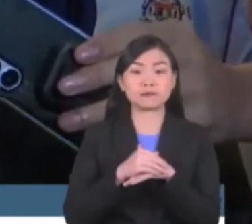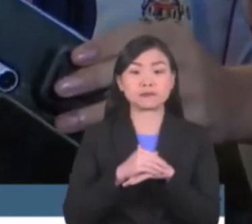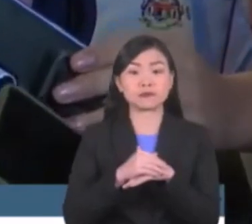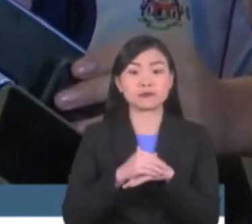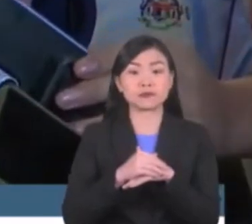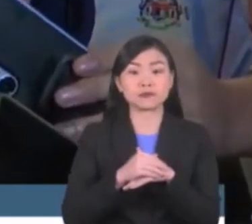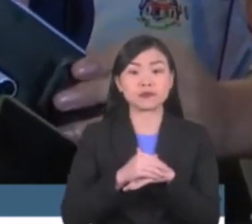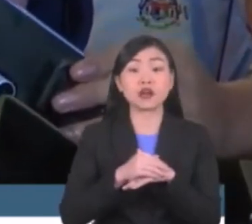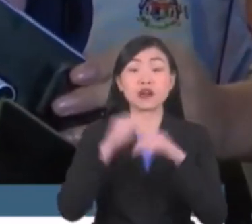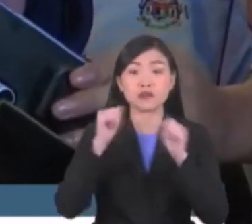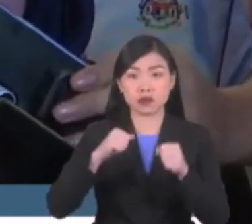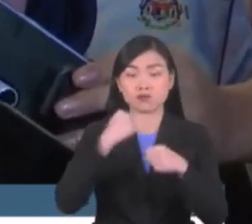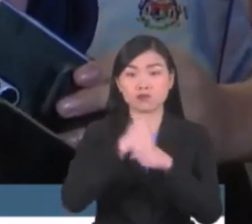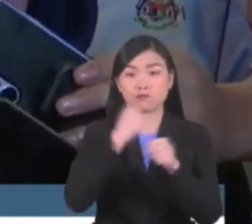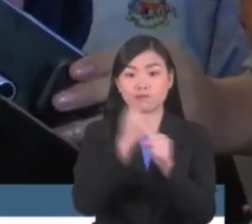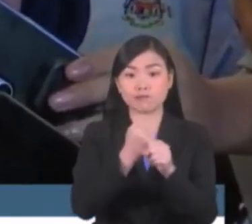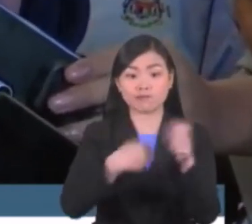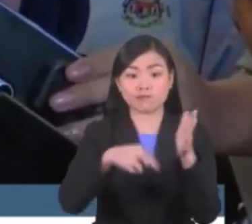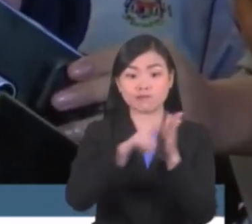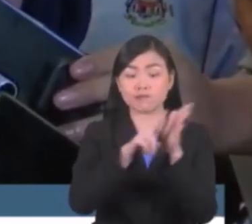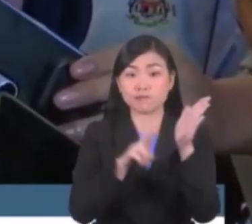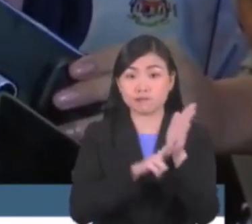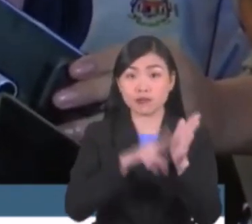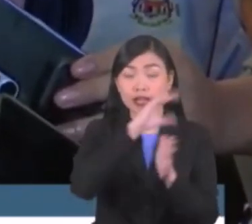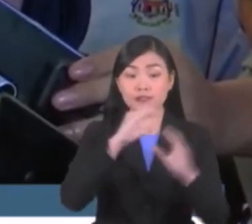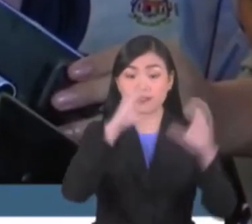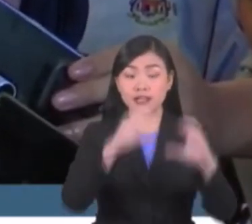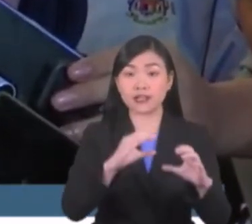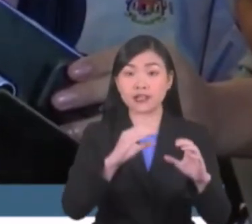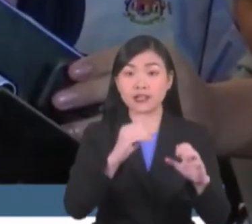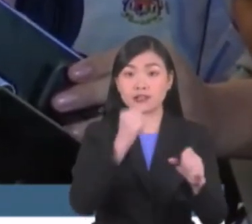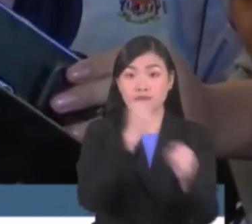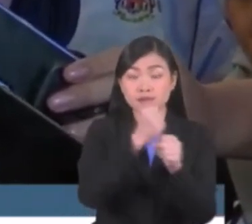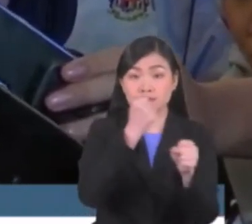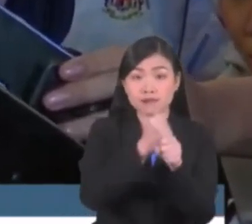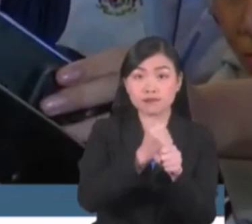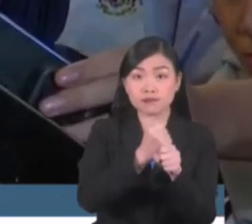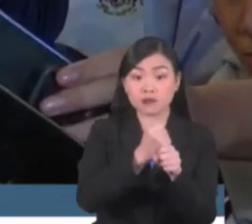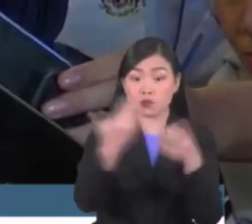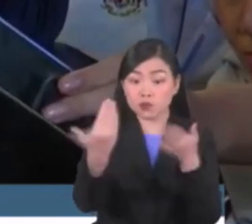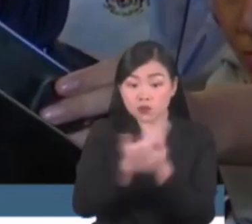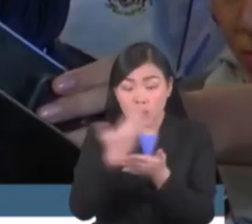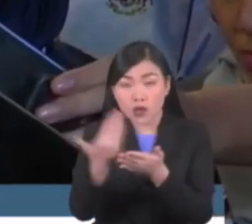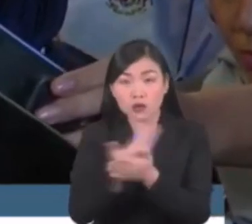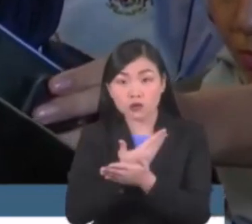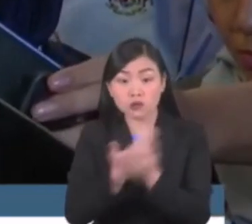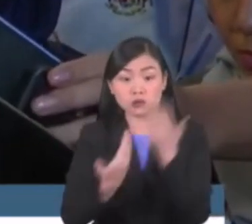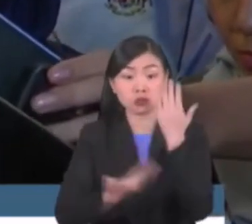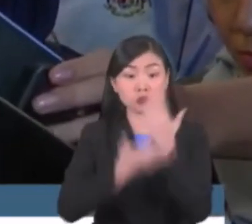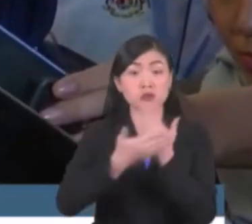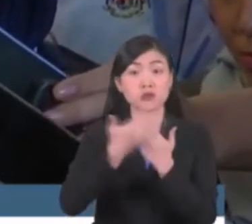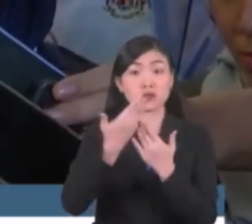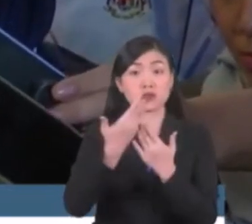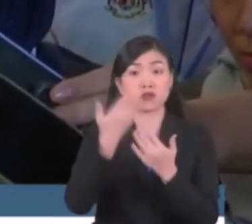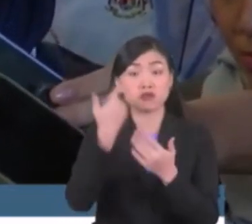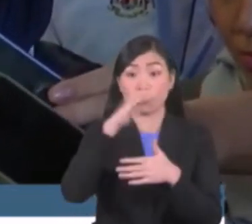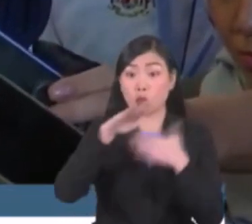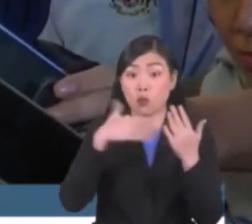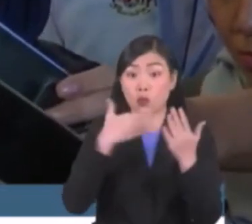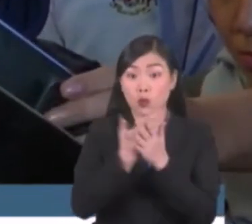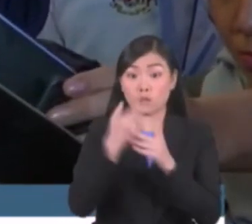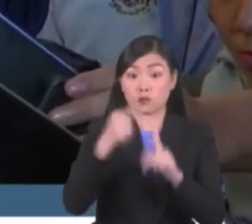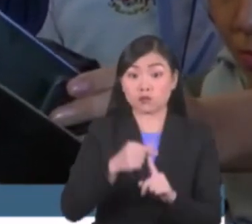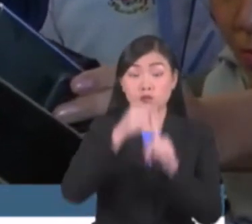kita boleh menghasilkan peraturan dan cara kerja serta garis panduan baru yang akan memudahkan